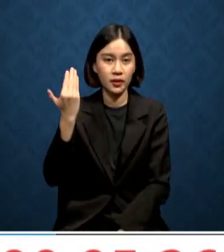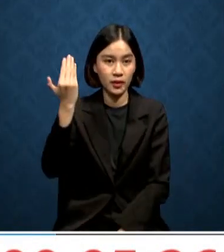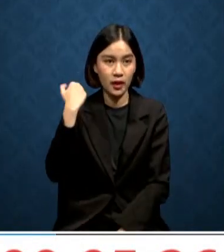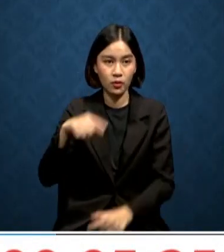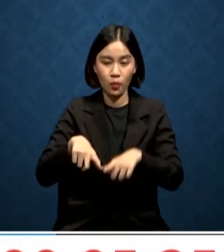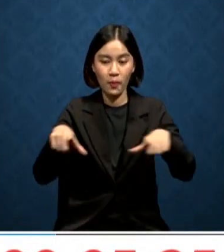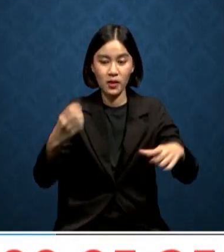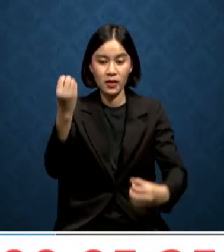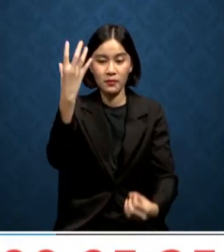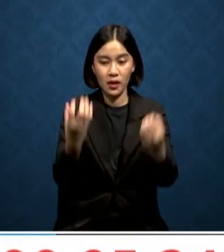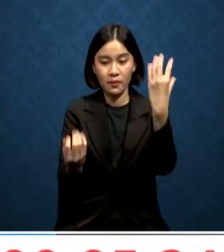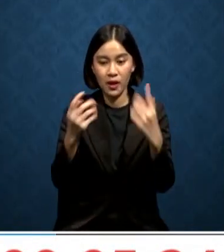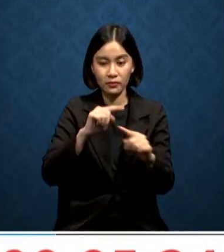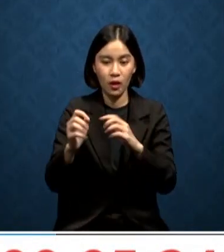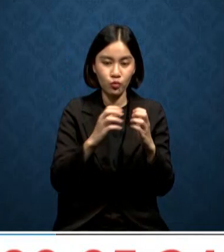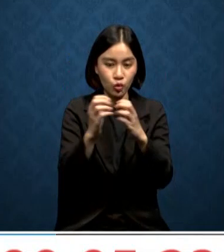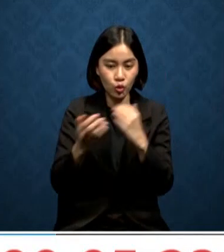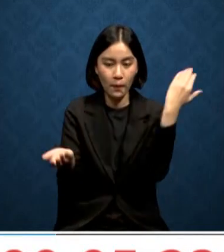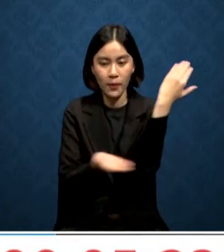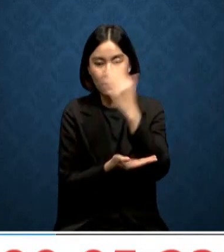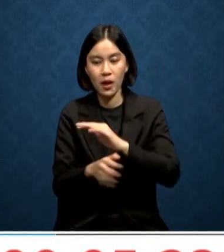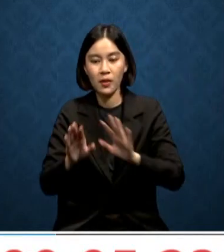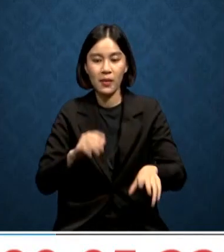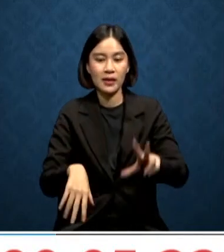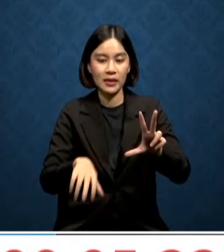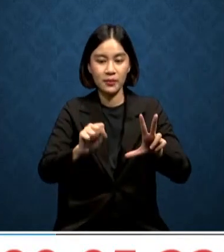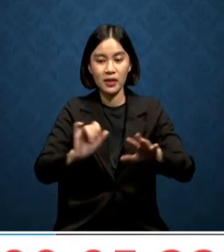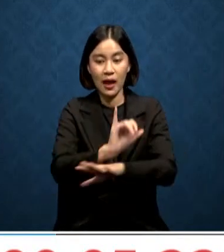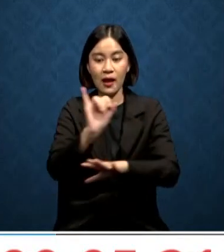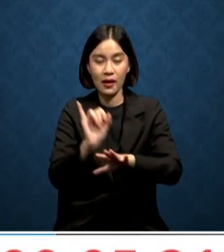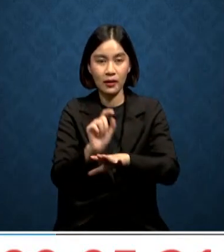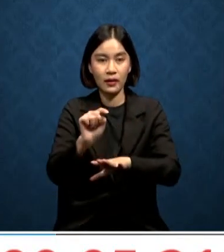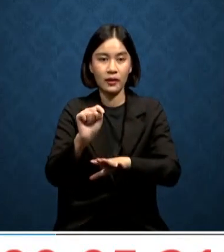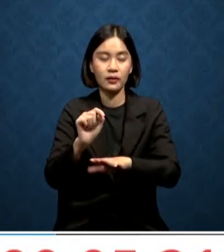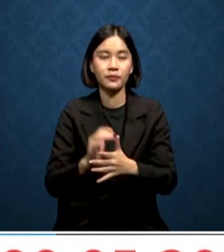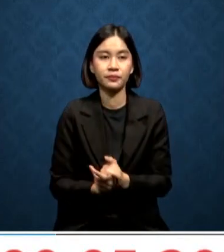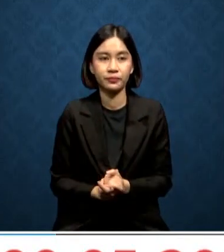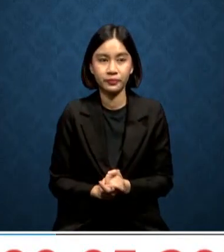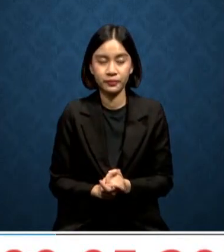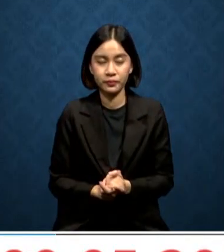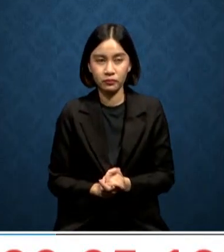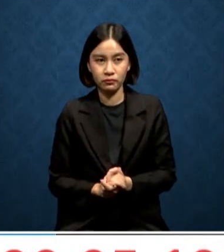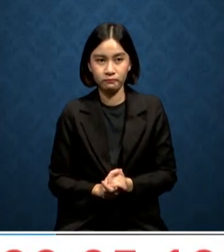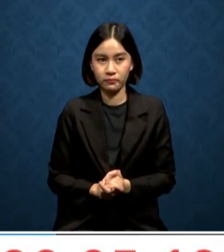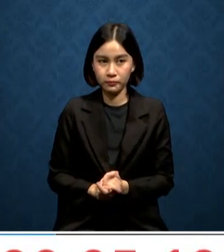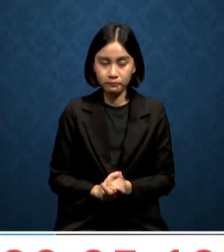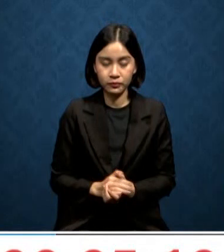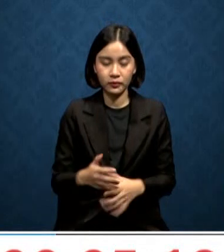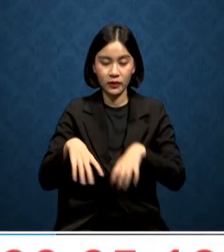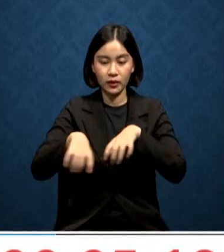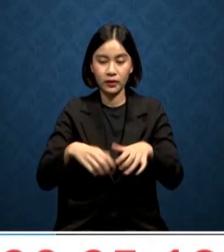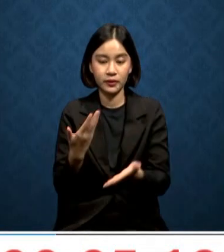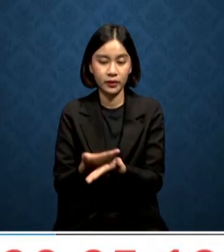ที่ป่าถูกบุกรุกทำลายไปถึง 300,000 กว่าไร่นะครับในขณะที่เราจัดสรรงบประม